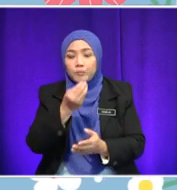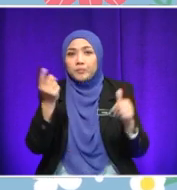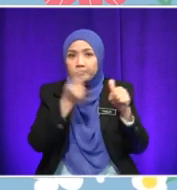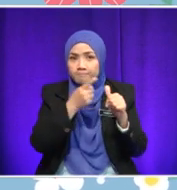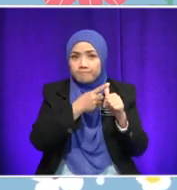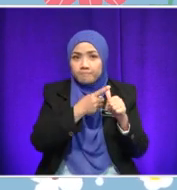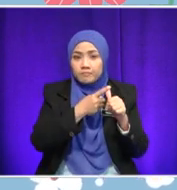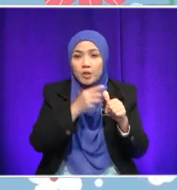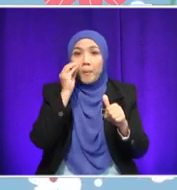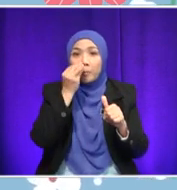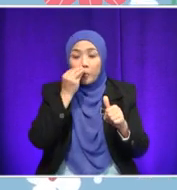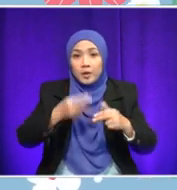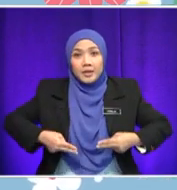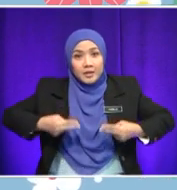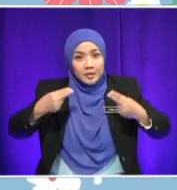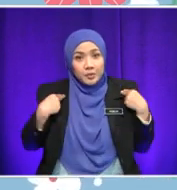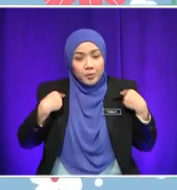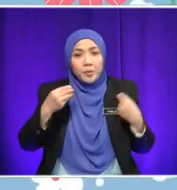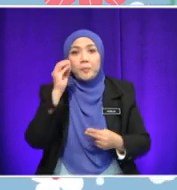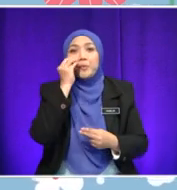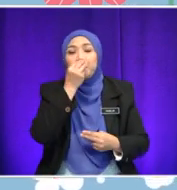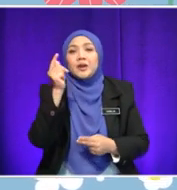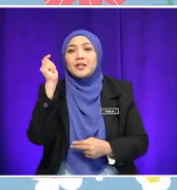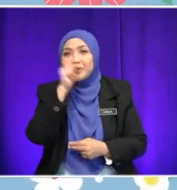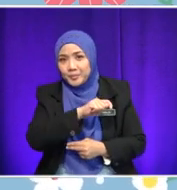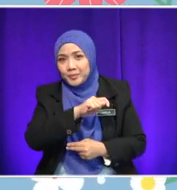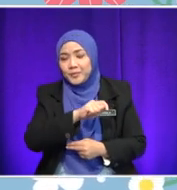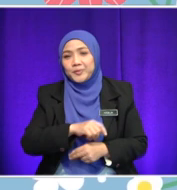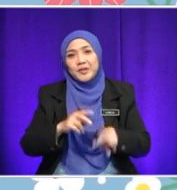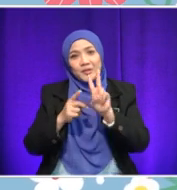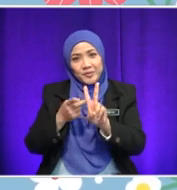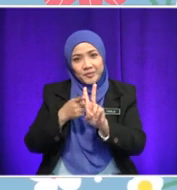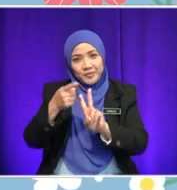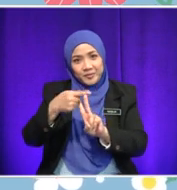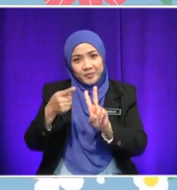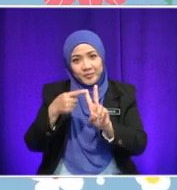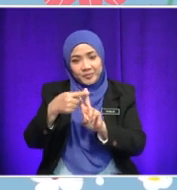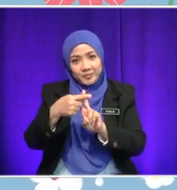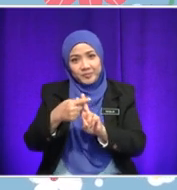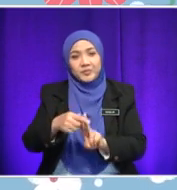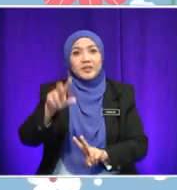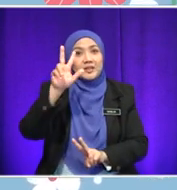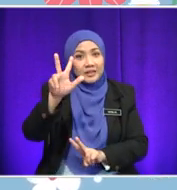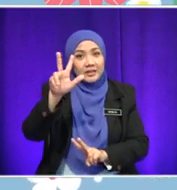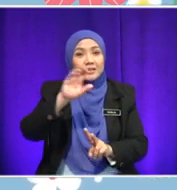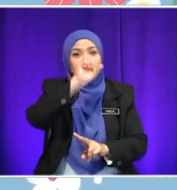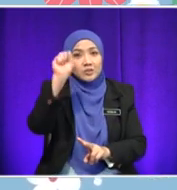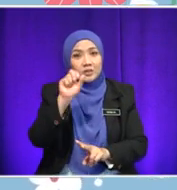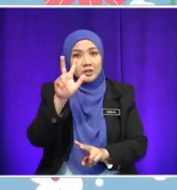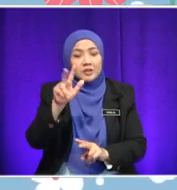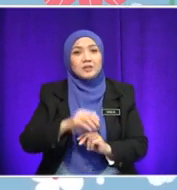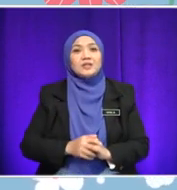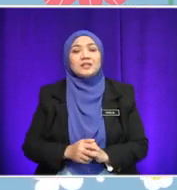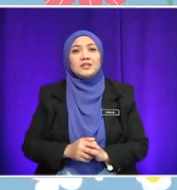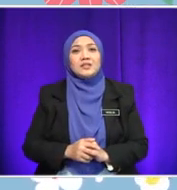pertama bunga segar yang kedua bunga tiruan betul bunga tiruan ketiga saya kalau Lisa diberi